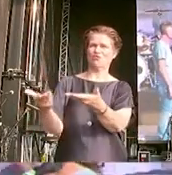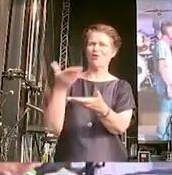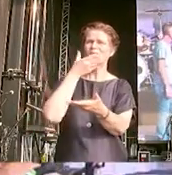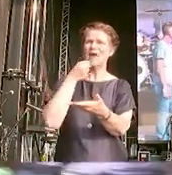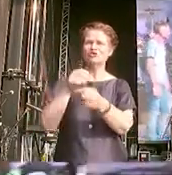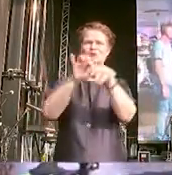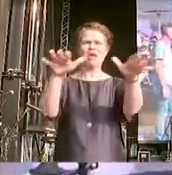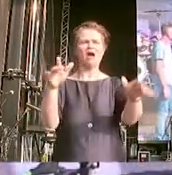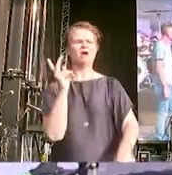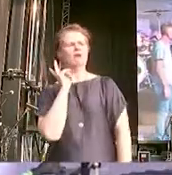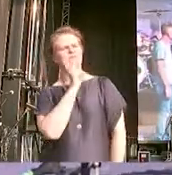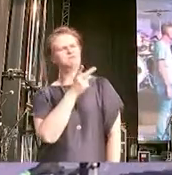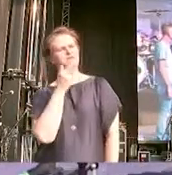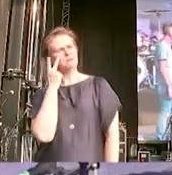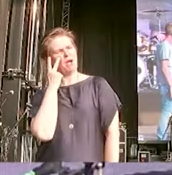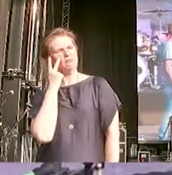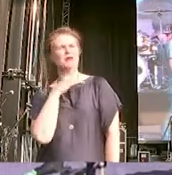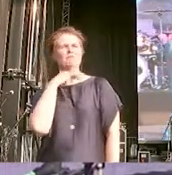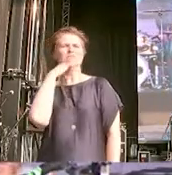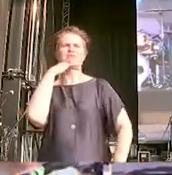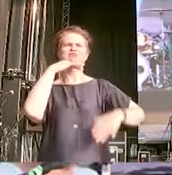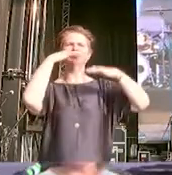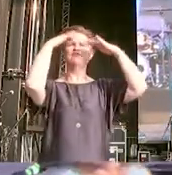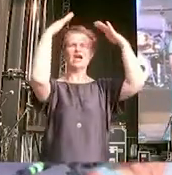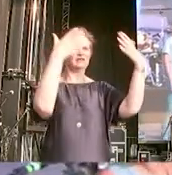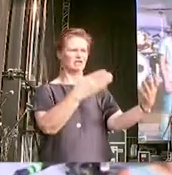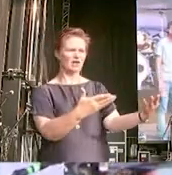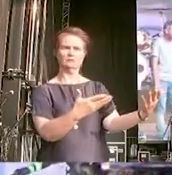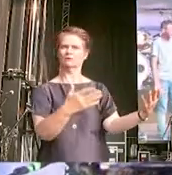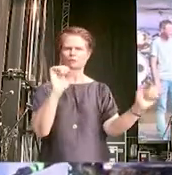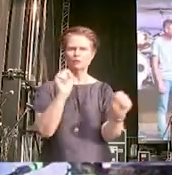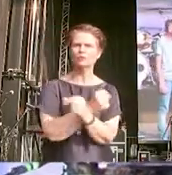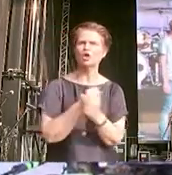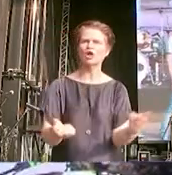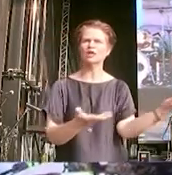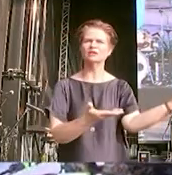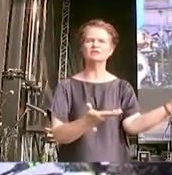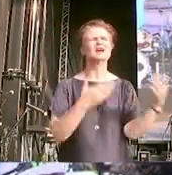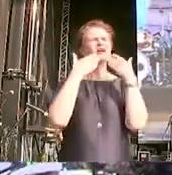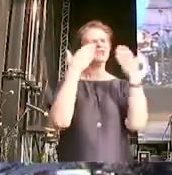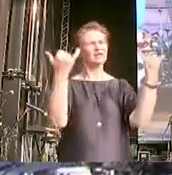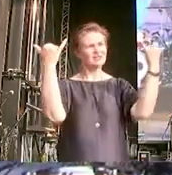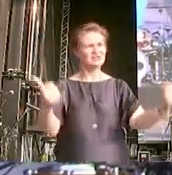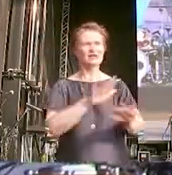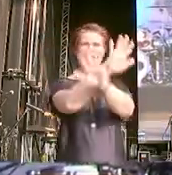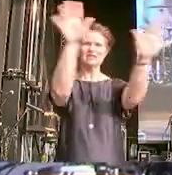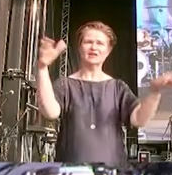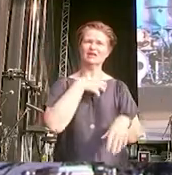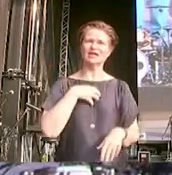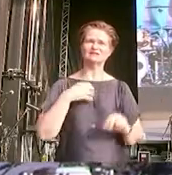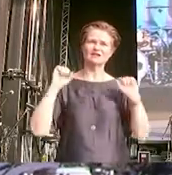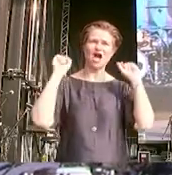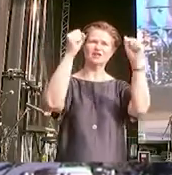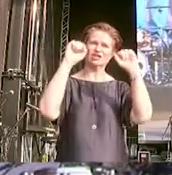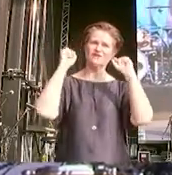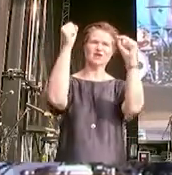Meer ertrinken. Und damit gebe ich das Mikro weiter. Und danke, dass ihr hier aus Dresden da so aktiv seid.